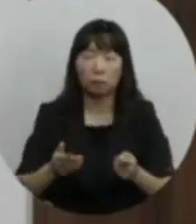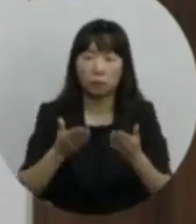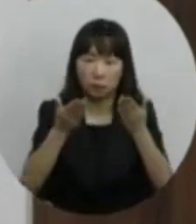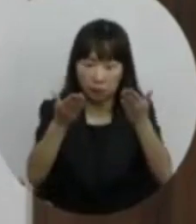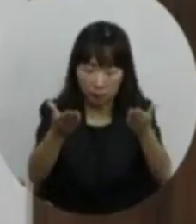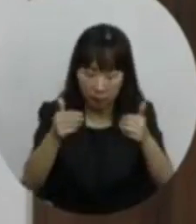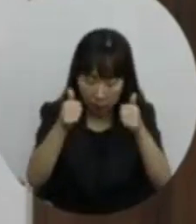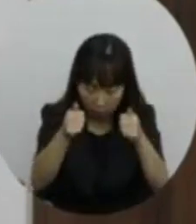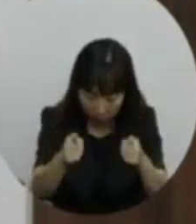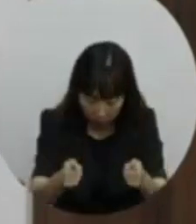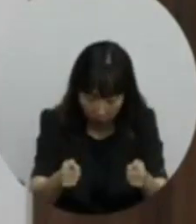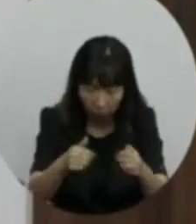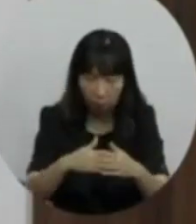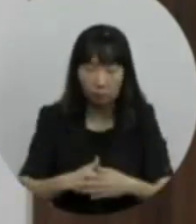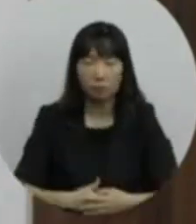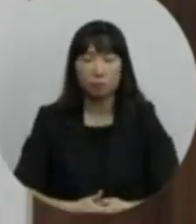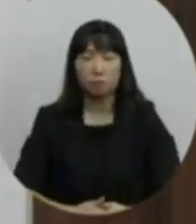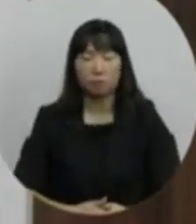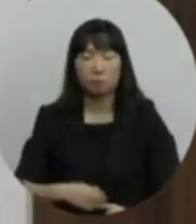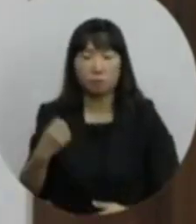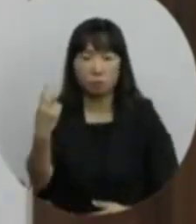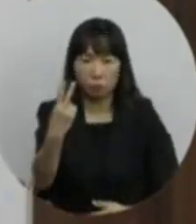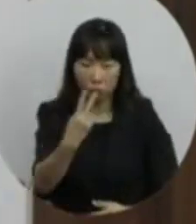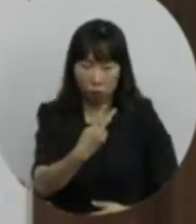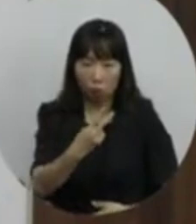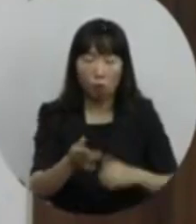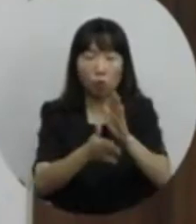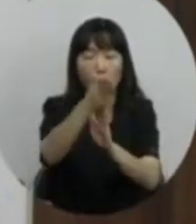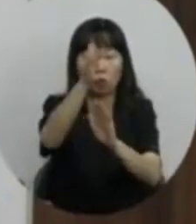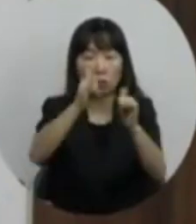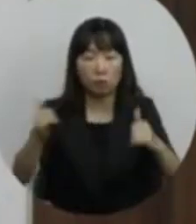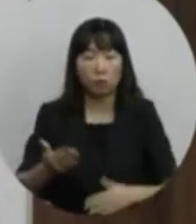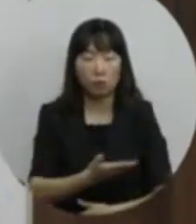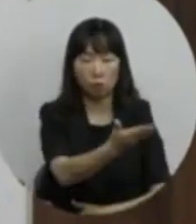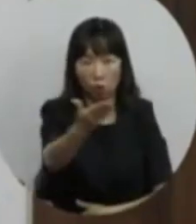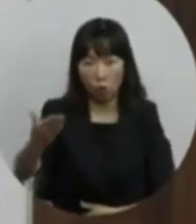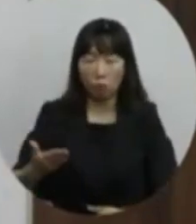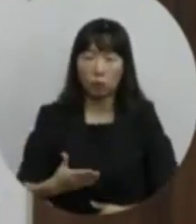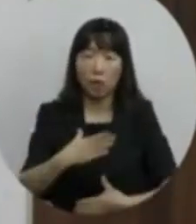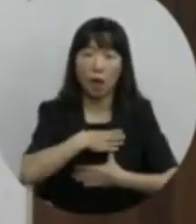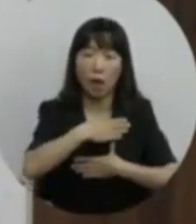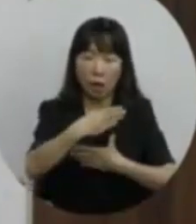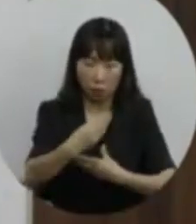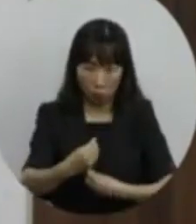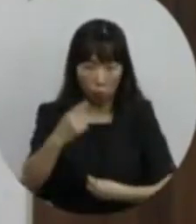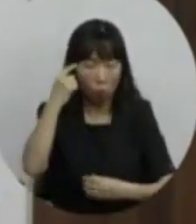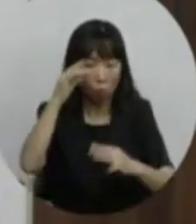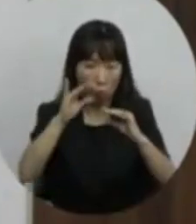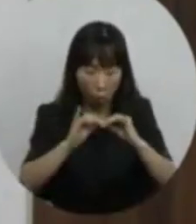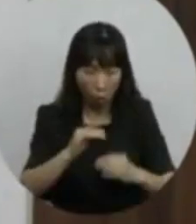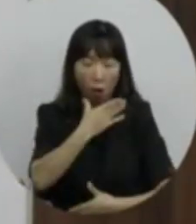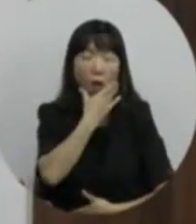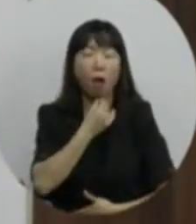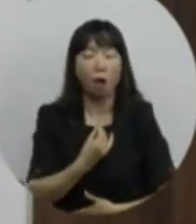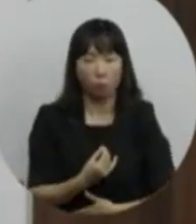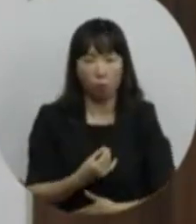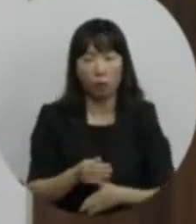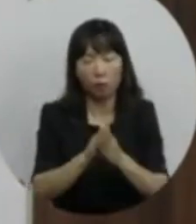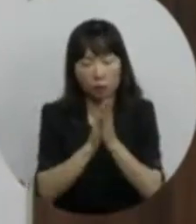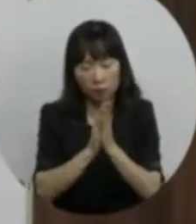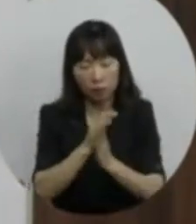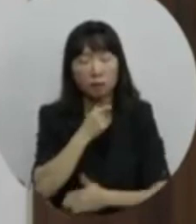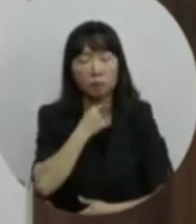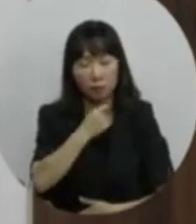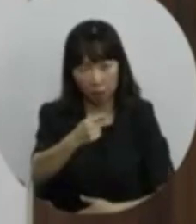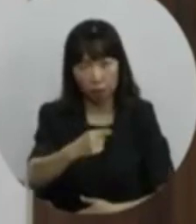심차게 인사를 드립니다. 아울러 시민 여러분의 안전과 건강과 그리고 행복을 기원하는